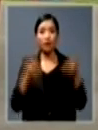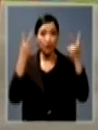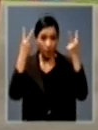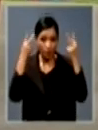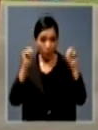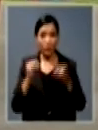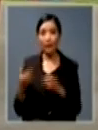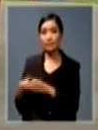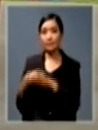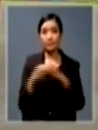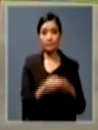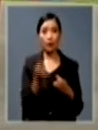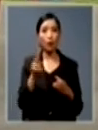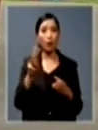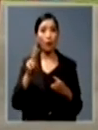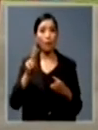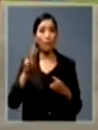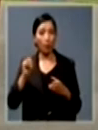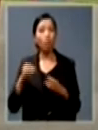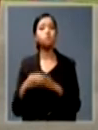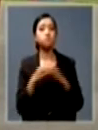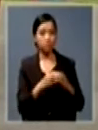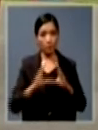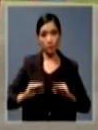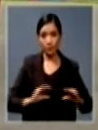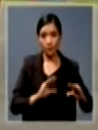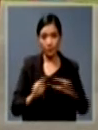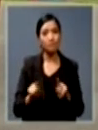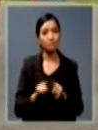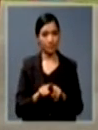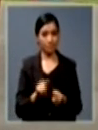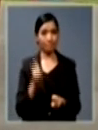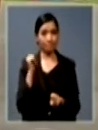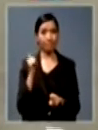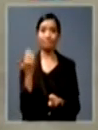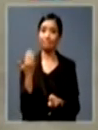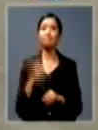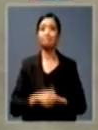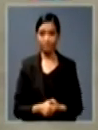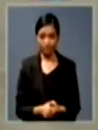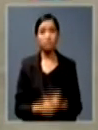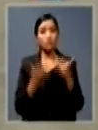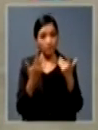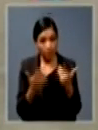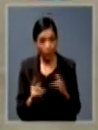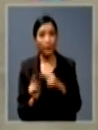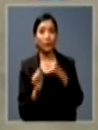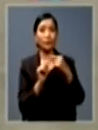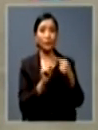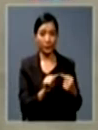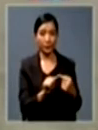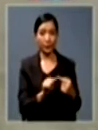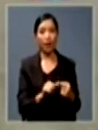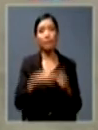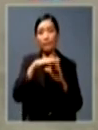มนตรีพร้อมด้วยคณะรัฐมนตรีก็เข้าสู่ที่ประชุมครม.ตามปกตินะครับแล้วก่อนที่จะเข้าสู่วาระนะฮะซึ่งได้มีการเสน